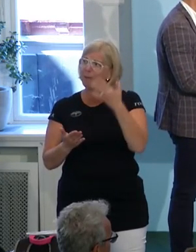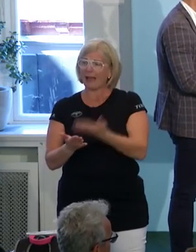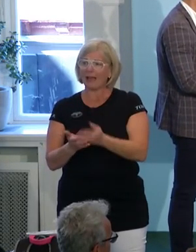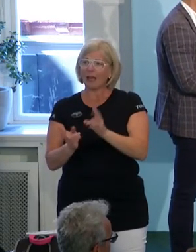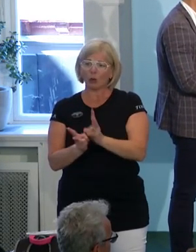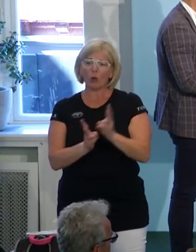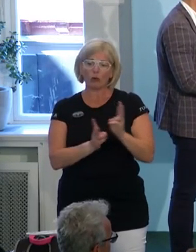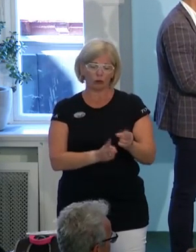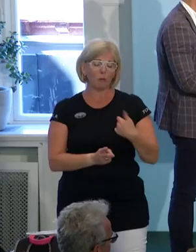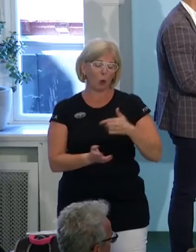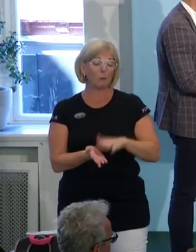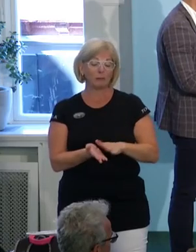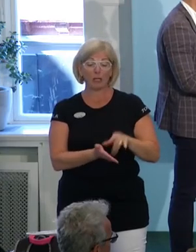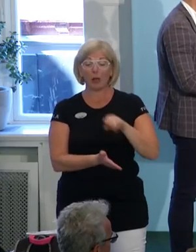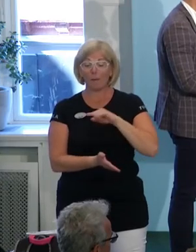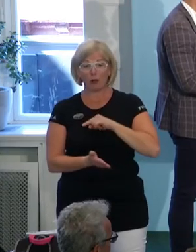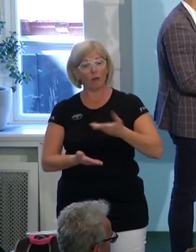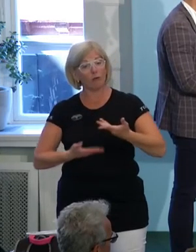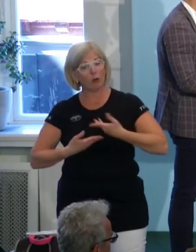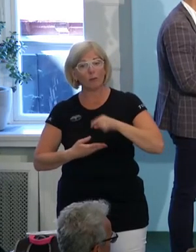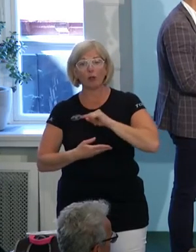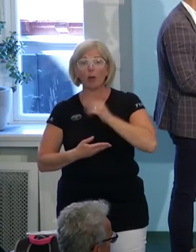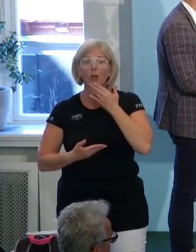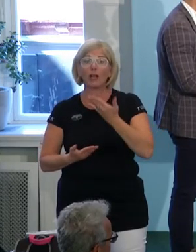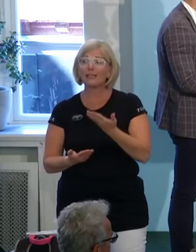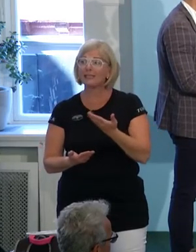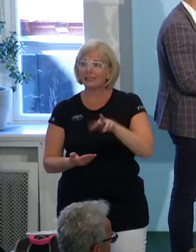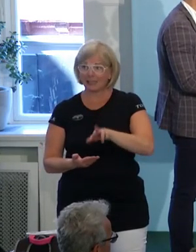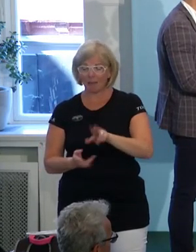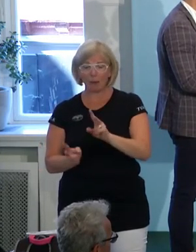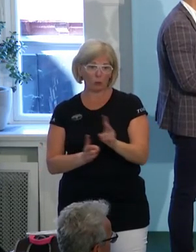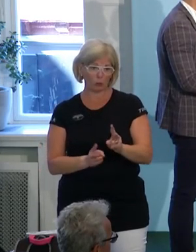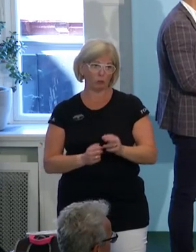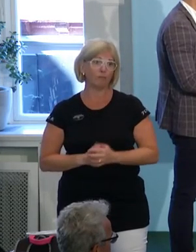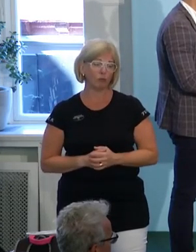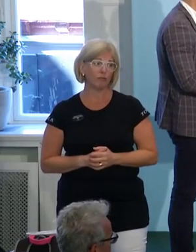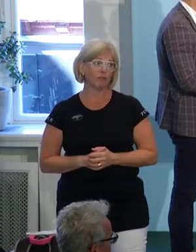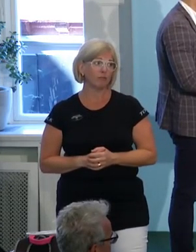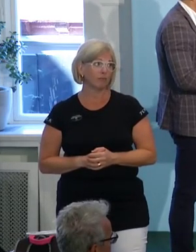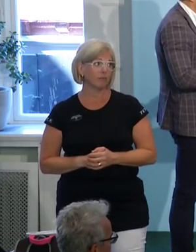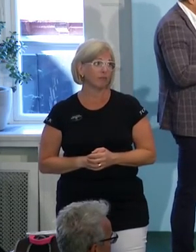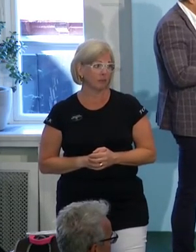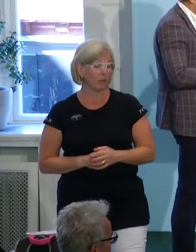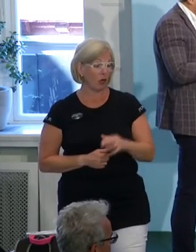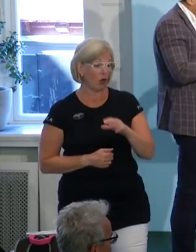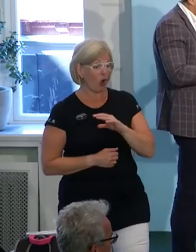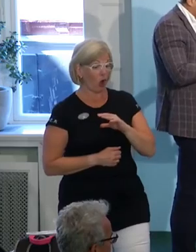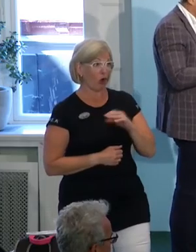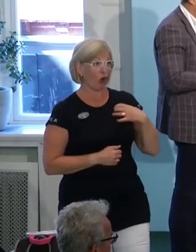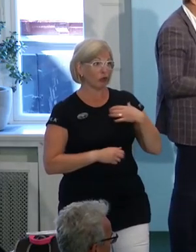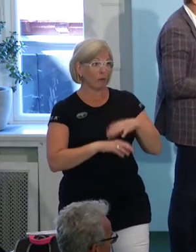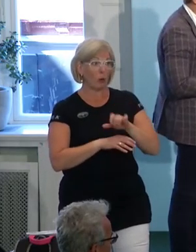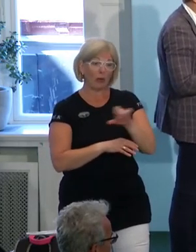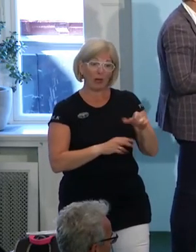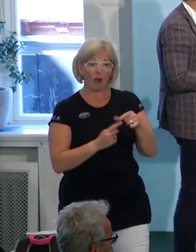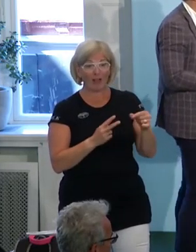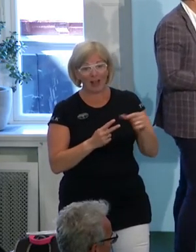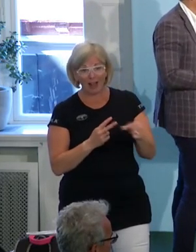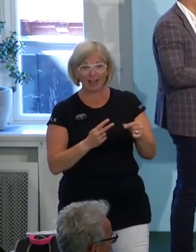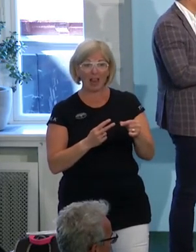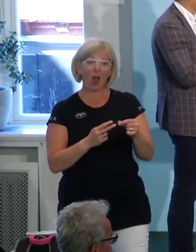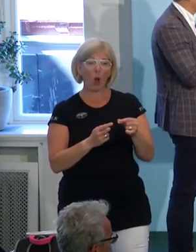otroligt mycket och fått många bra exempel. Och, ja. Men då har ni egentligen hösten på att välja och konsekvensbeskriva